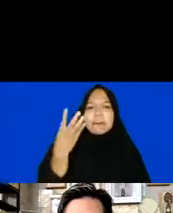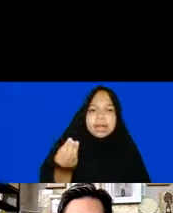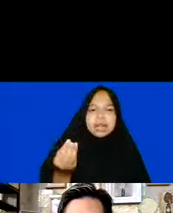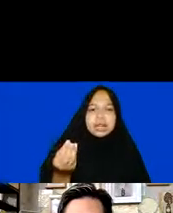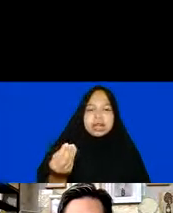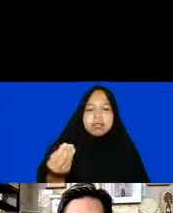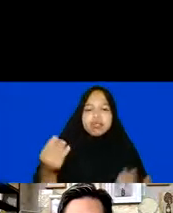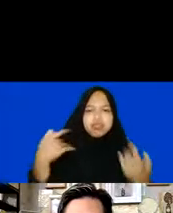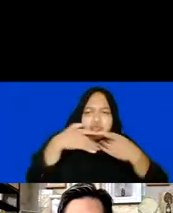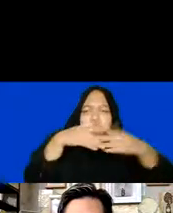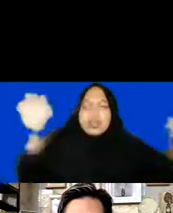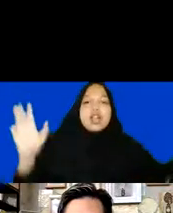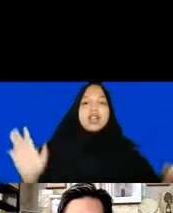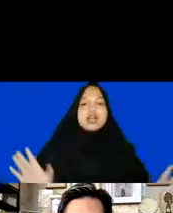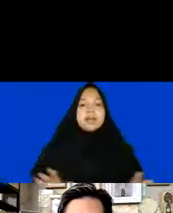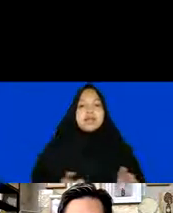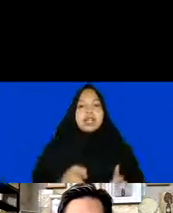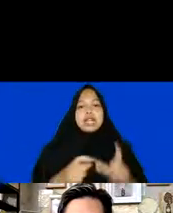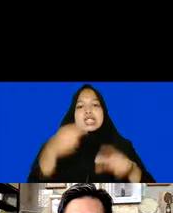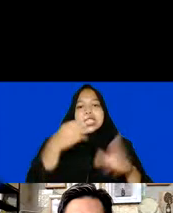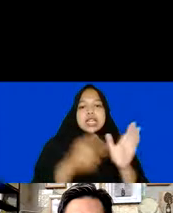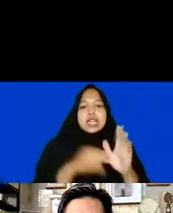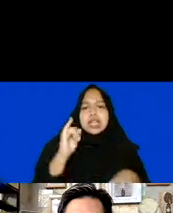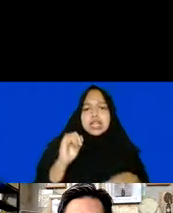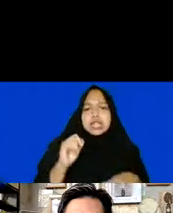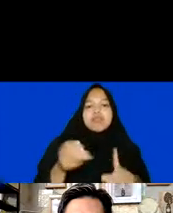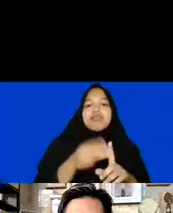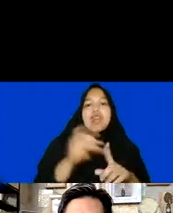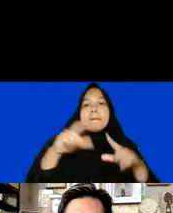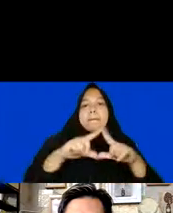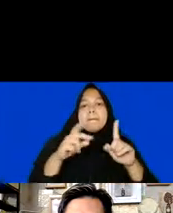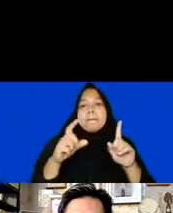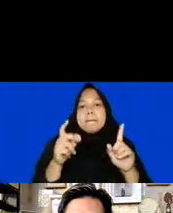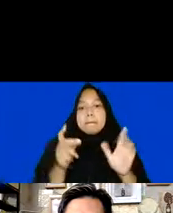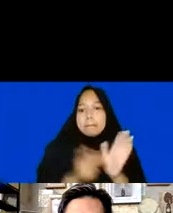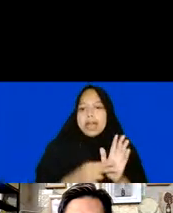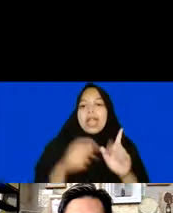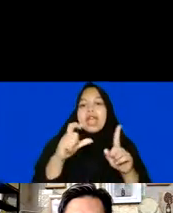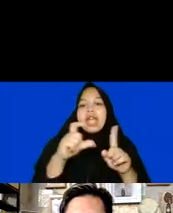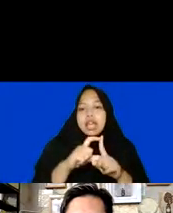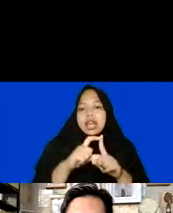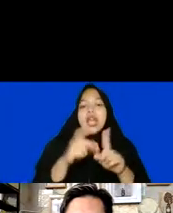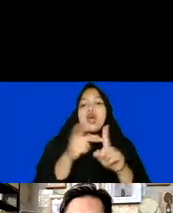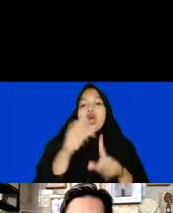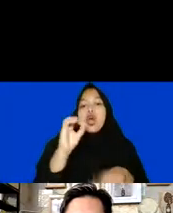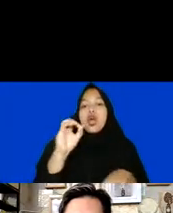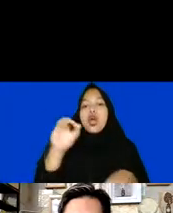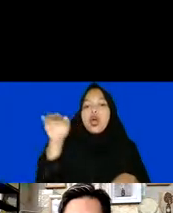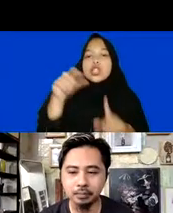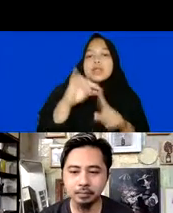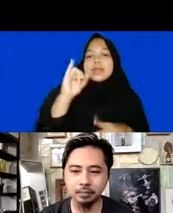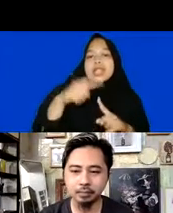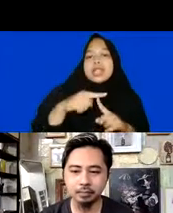menerapkan seni itu ke media kulit begitu dan memutuskan membuat brand Hospet ini, Mas Kirei.